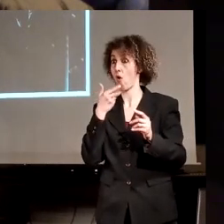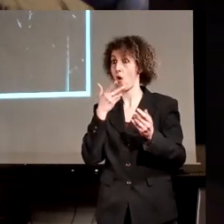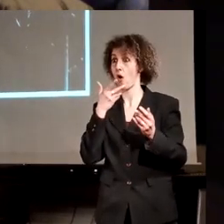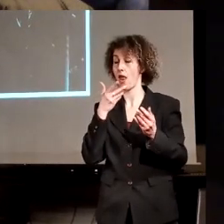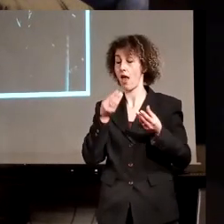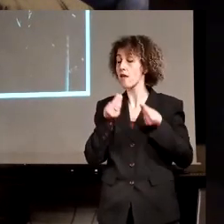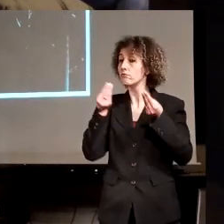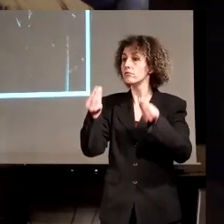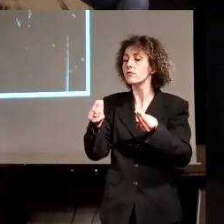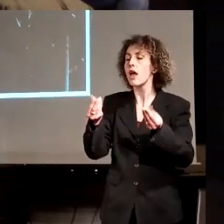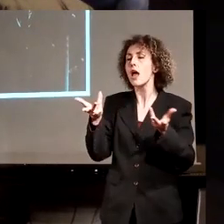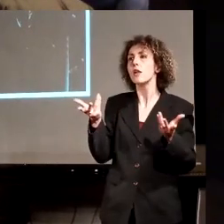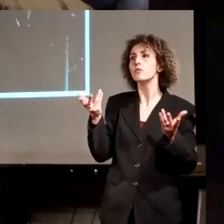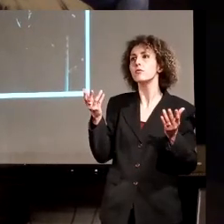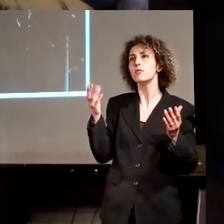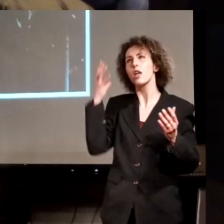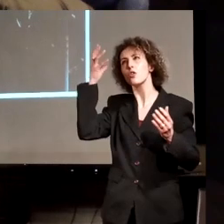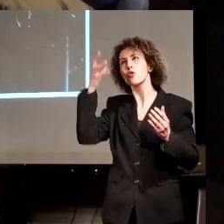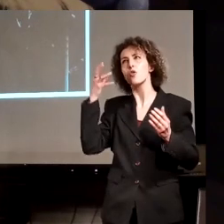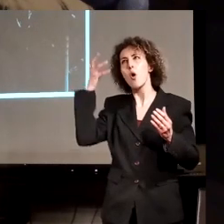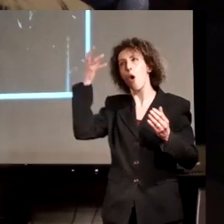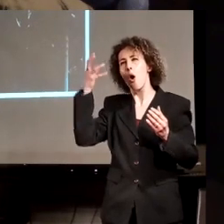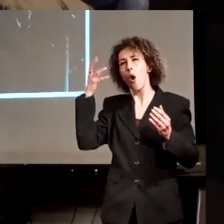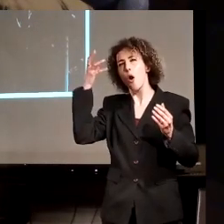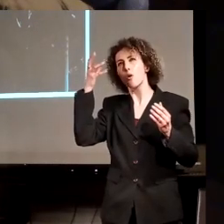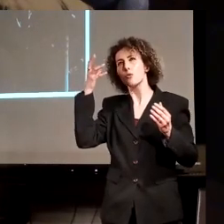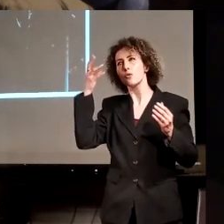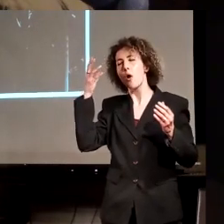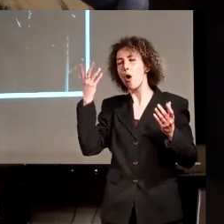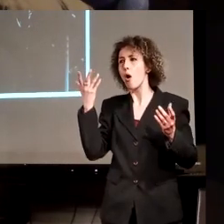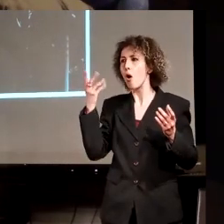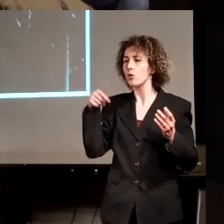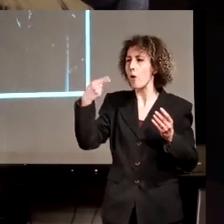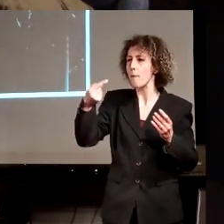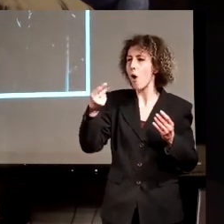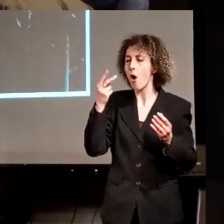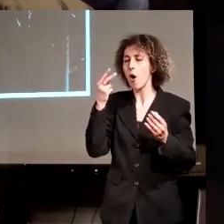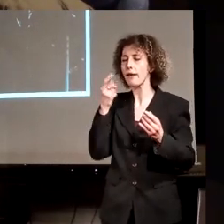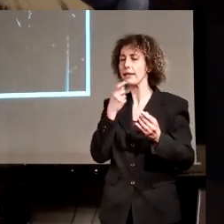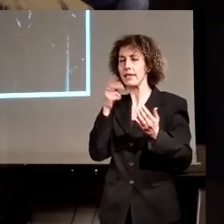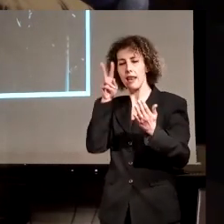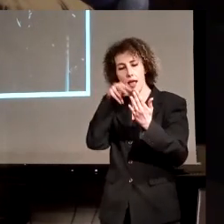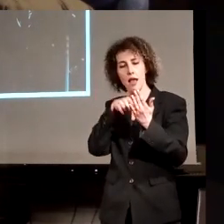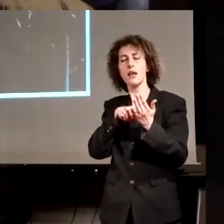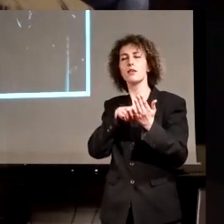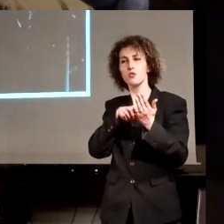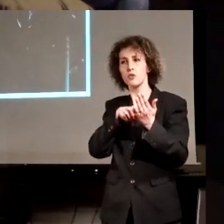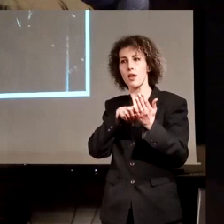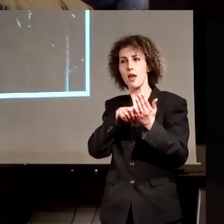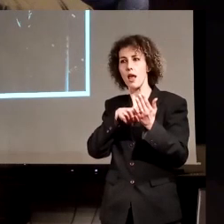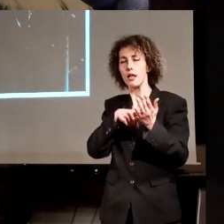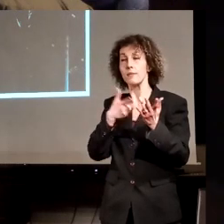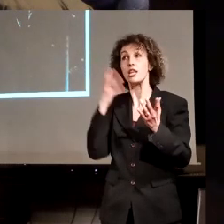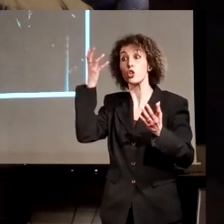nei saggi di trascrivere i sogni anche dimostrare ai lettori che lo vedranno in seguito come i sogni diventano poi la logica narrativa